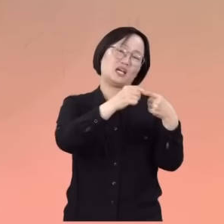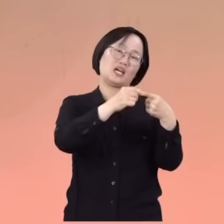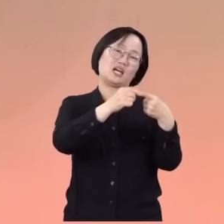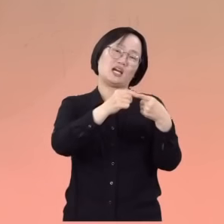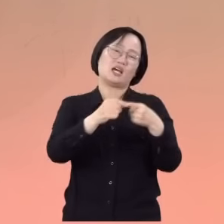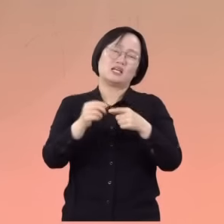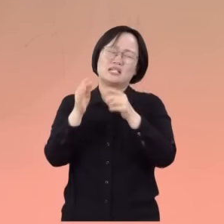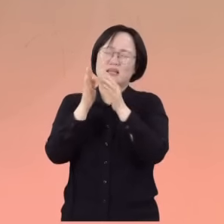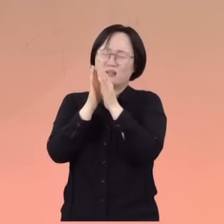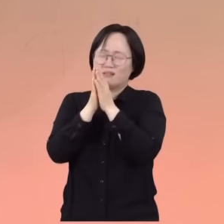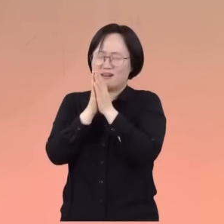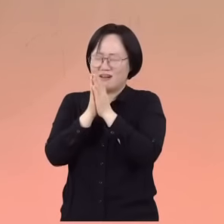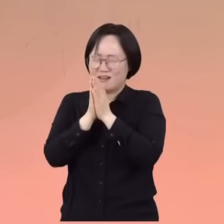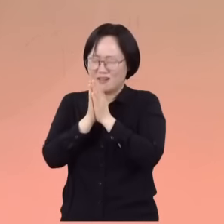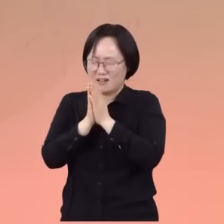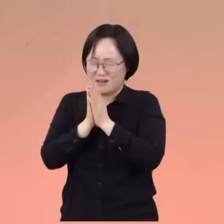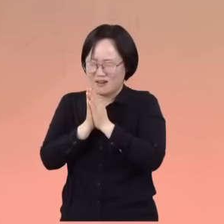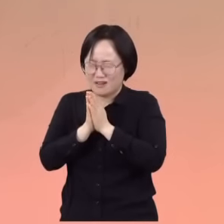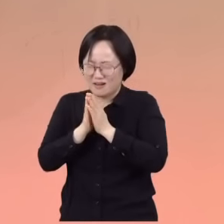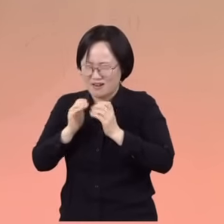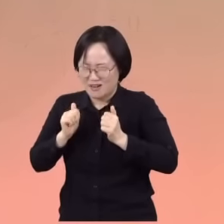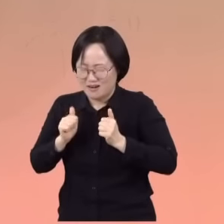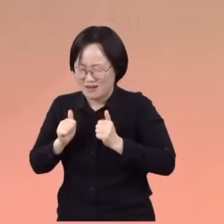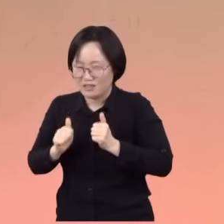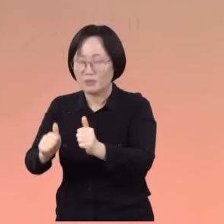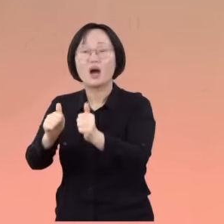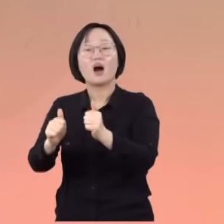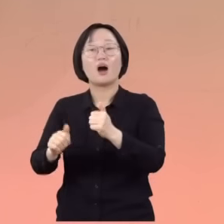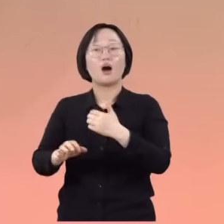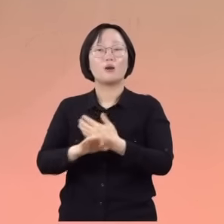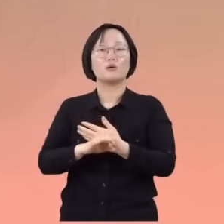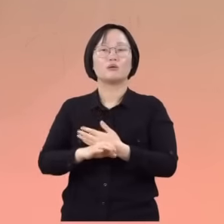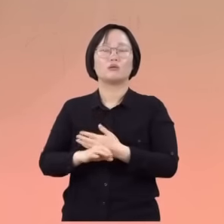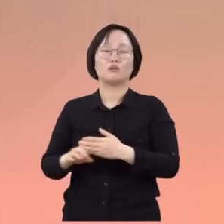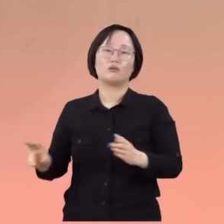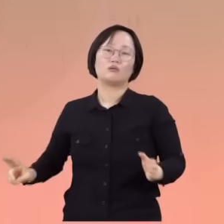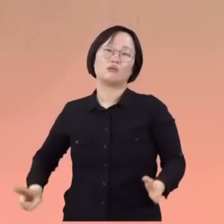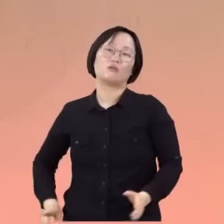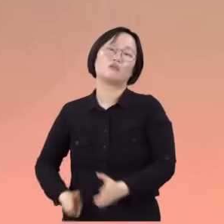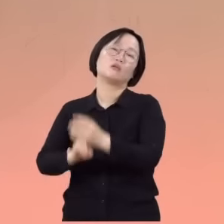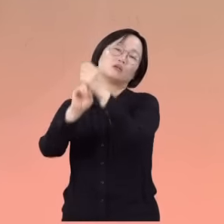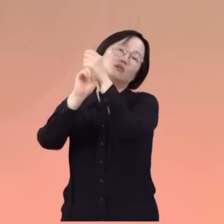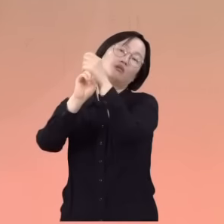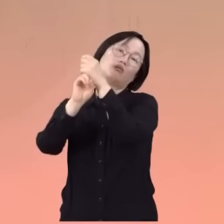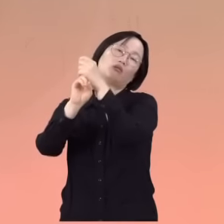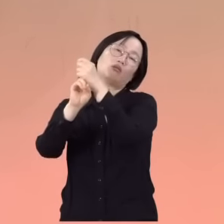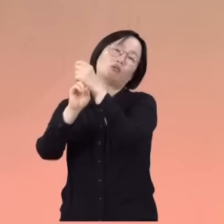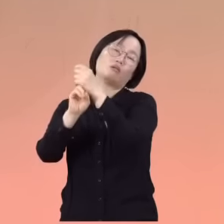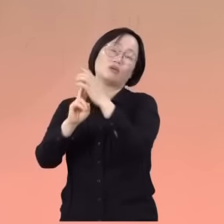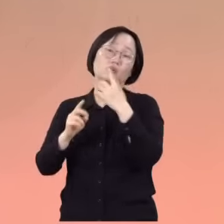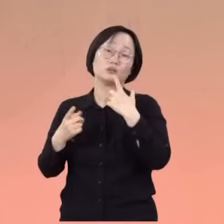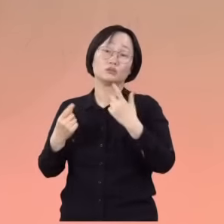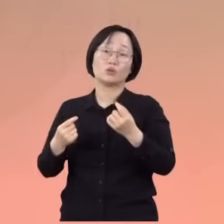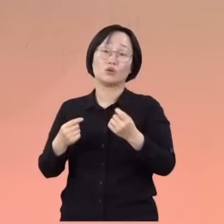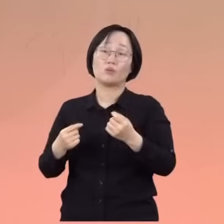간절히 열심히 하면 이렇게 기적같이 병원에서 포기했던